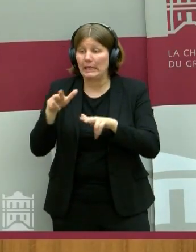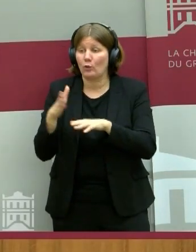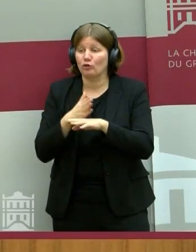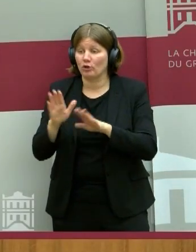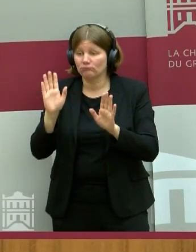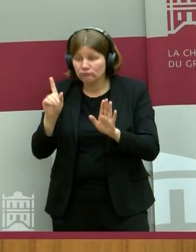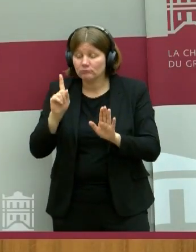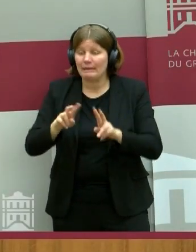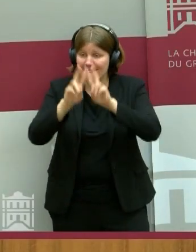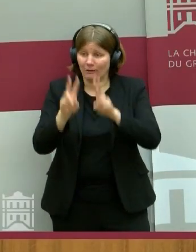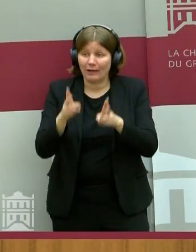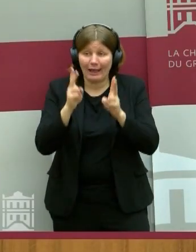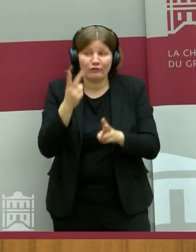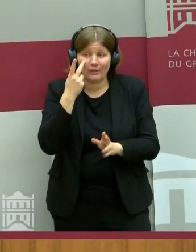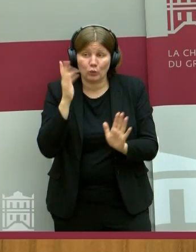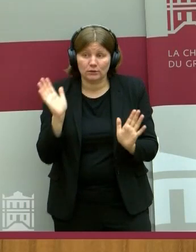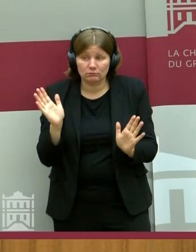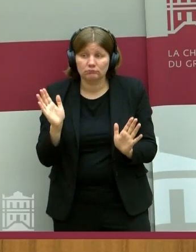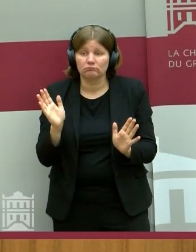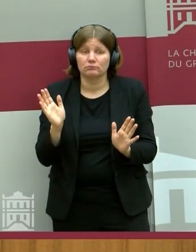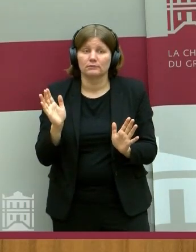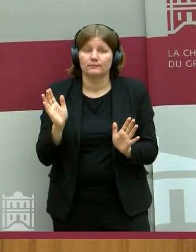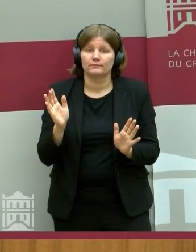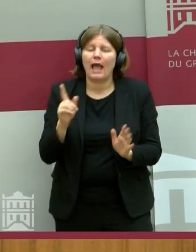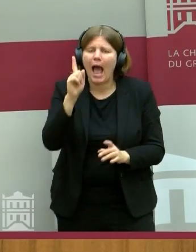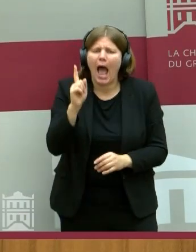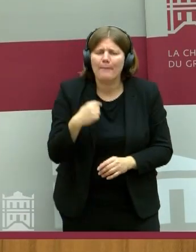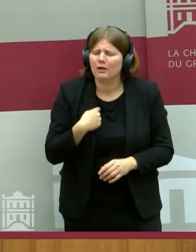das internationale Recht ausgesagt.